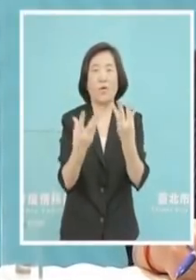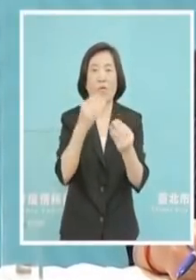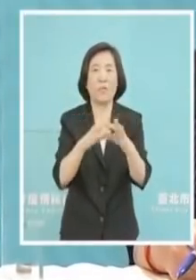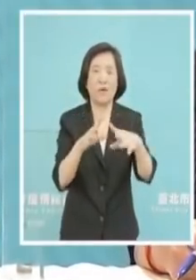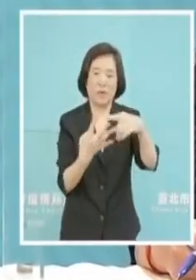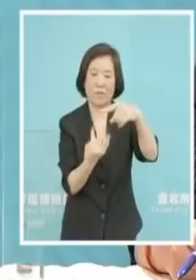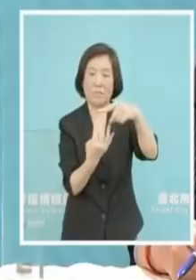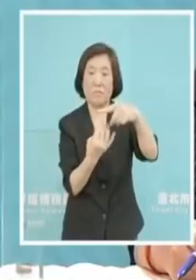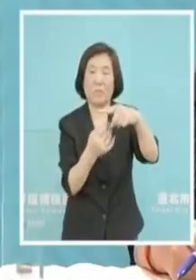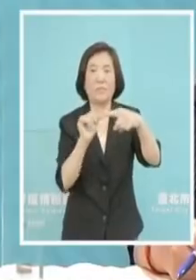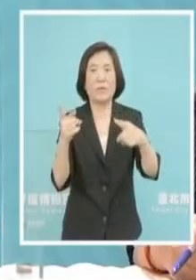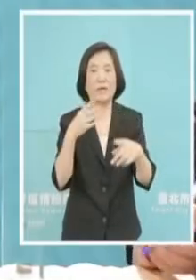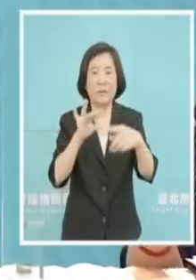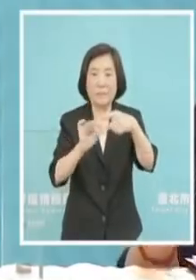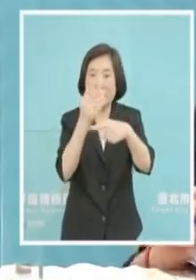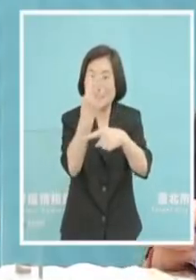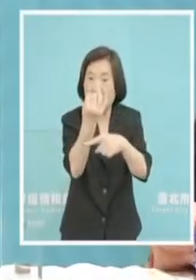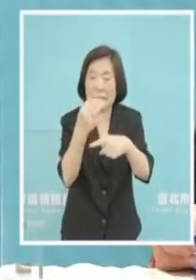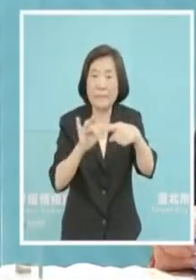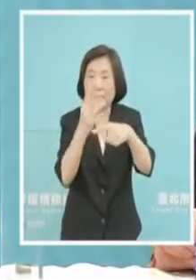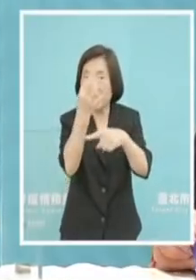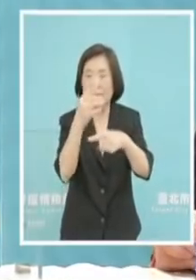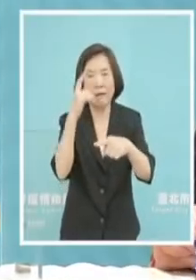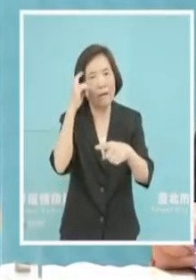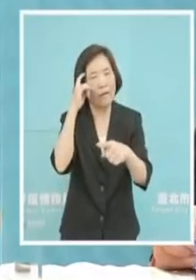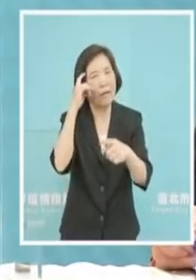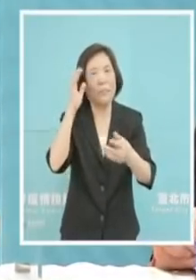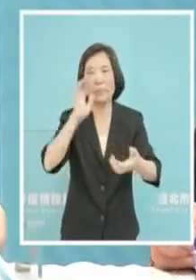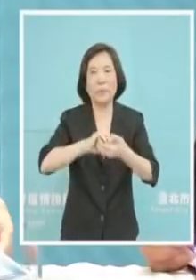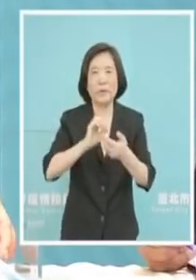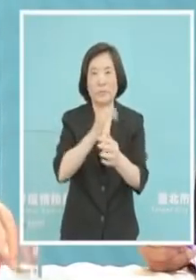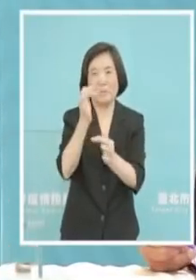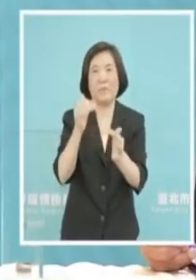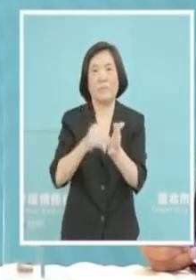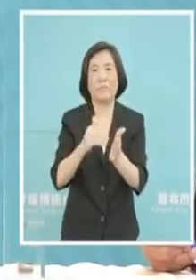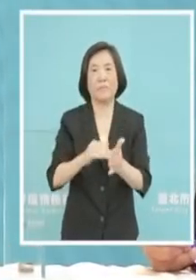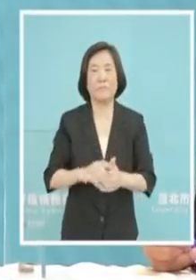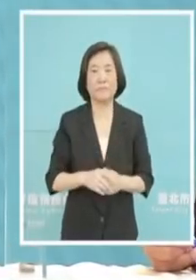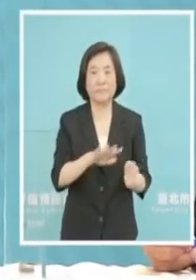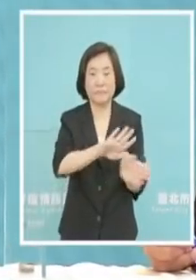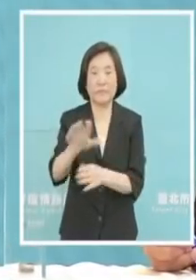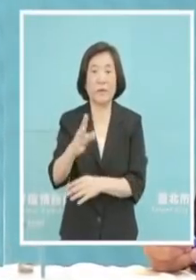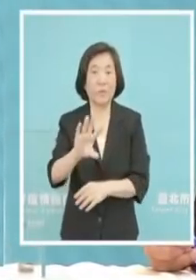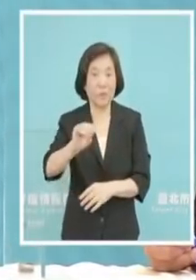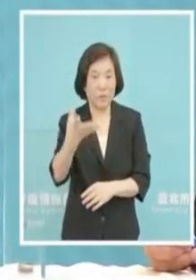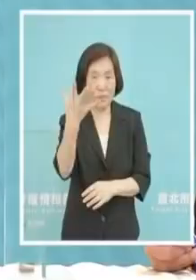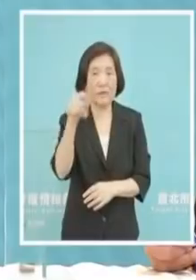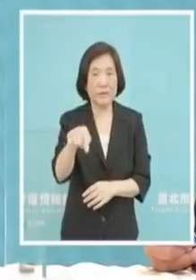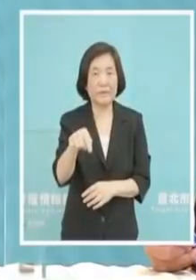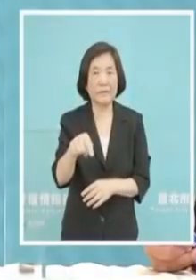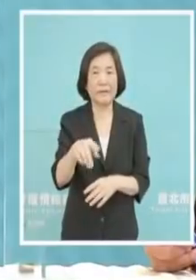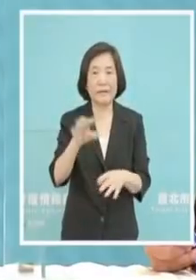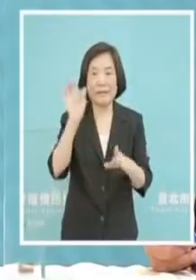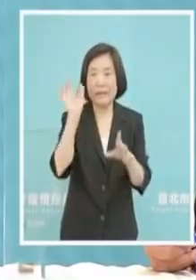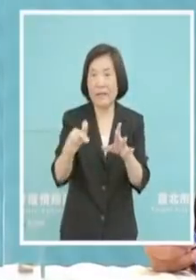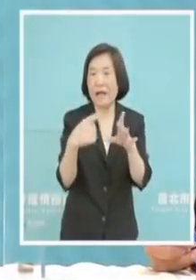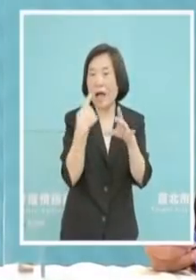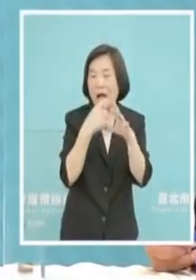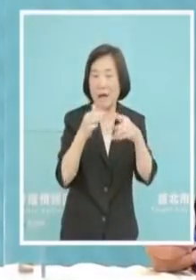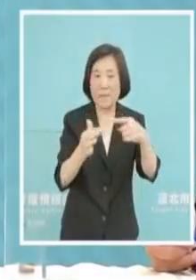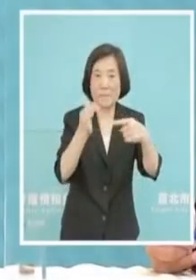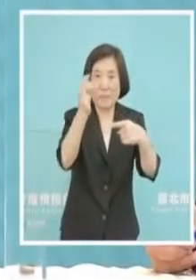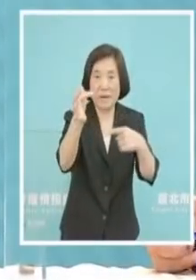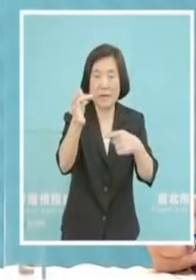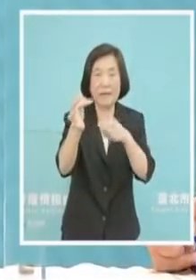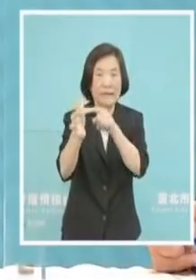有意思，这个所以他的意图就非常的明显，我就是不让你进。 嗯， 所以郭董他那个做法真的是很漂亮，